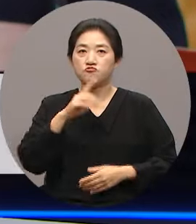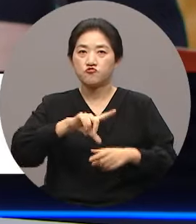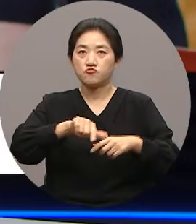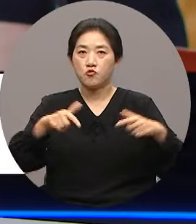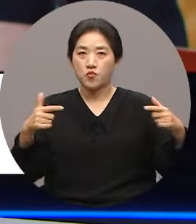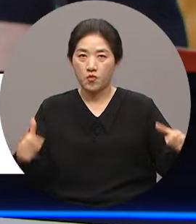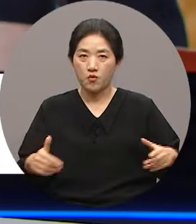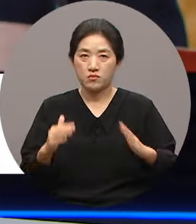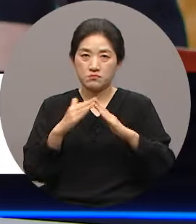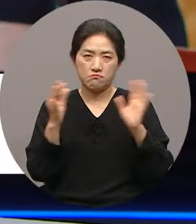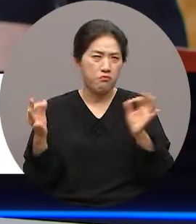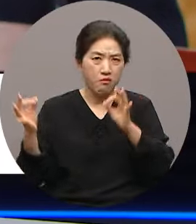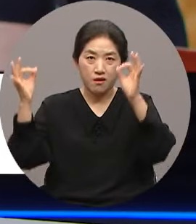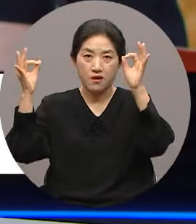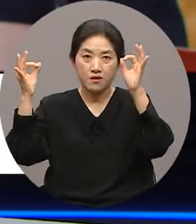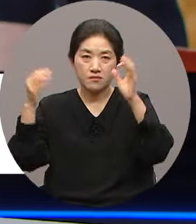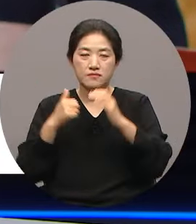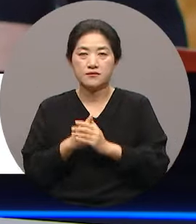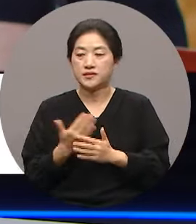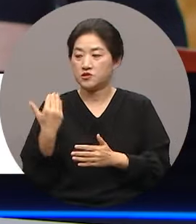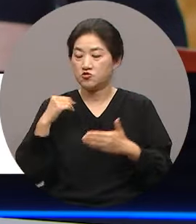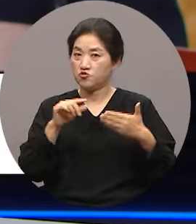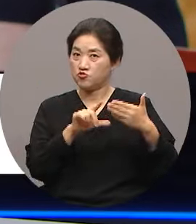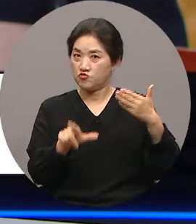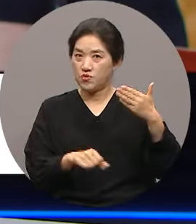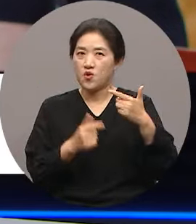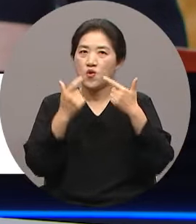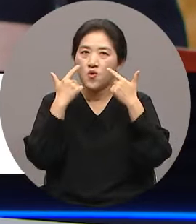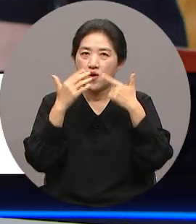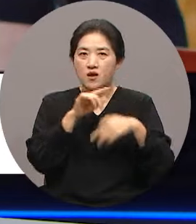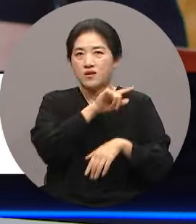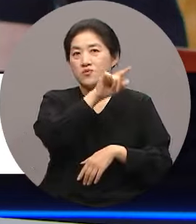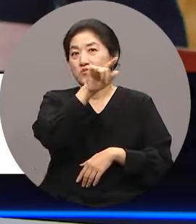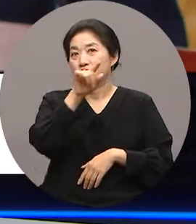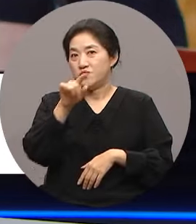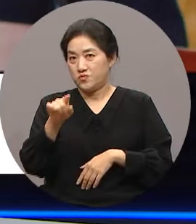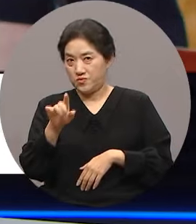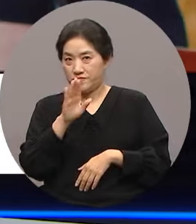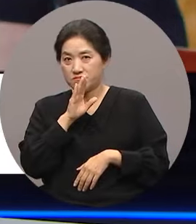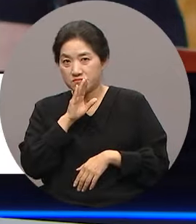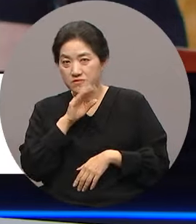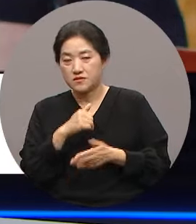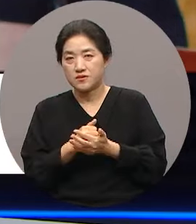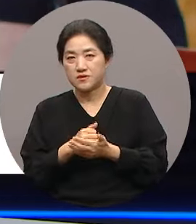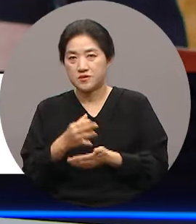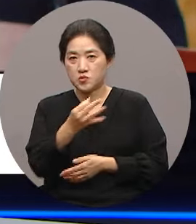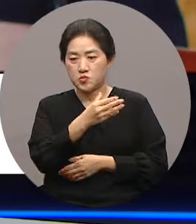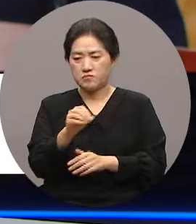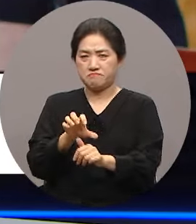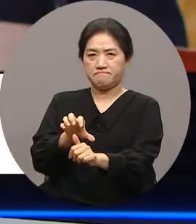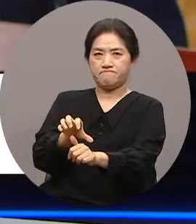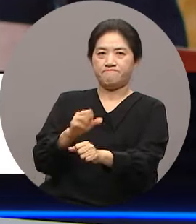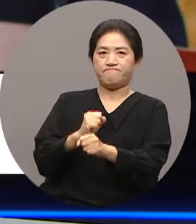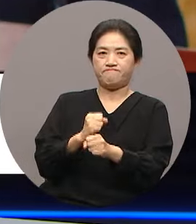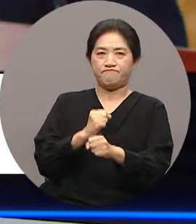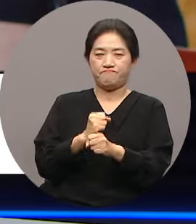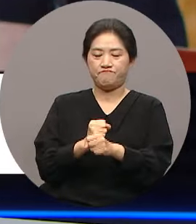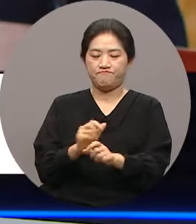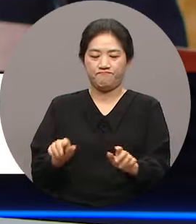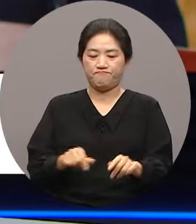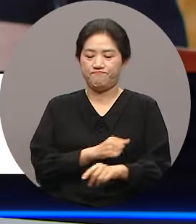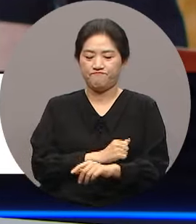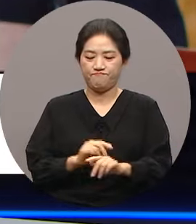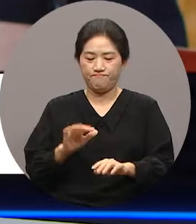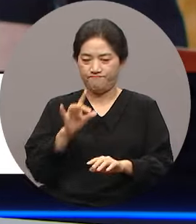수도권을 중심으로 크게 오르던 집값이 지난 9월엔 확실히 다른 흐름을 보였습니다. 대출을 꽁꽁 묶는 등 규제로